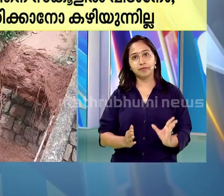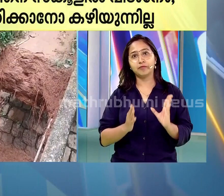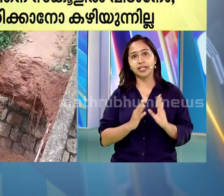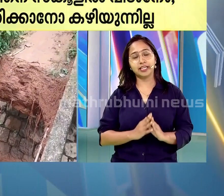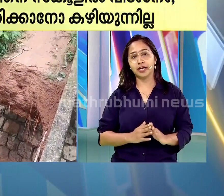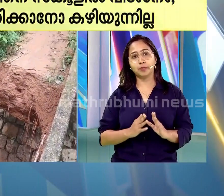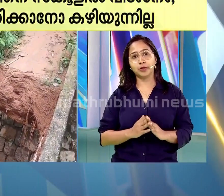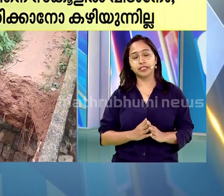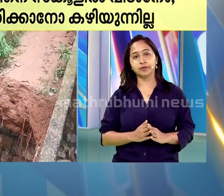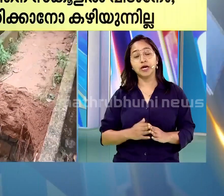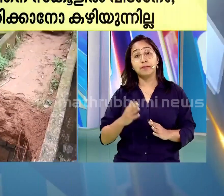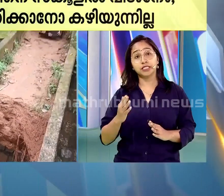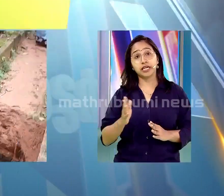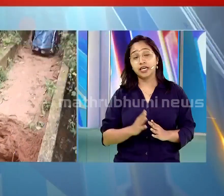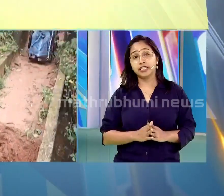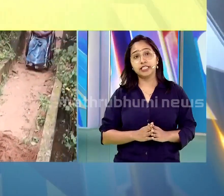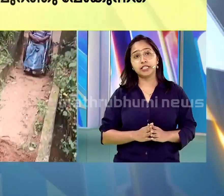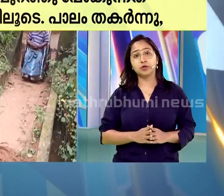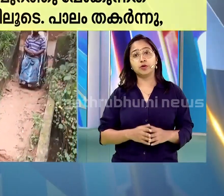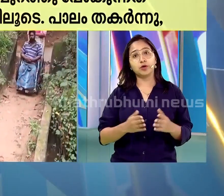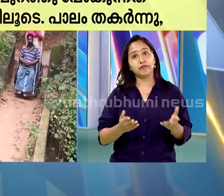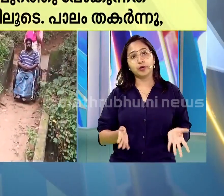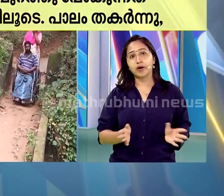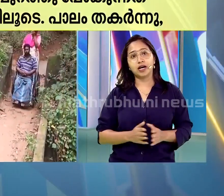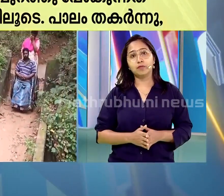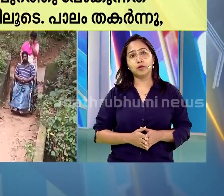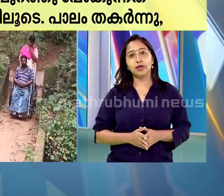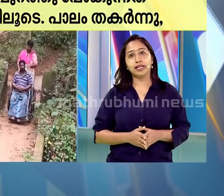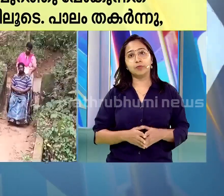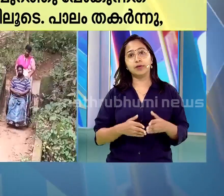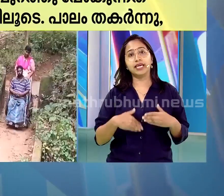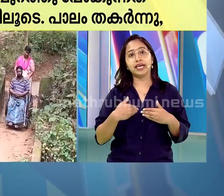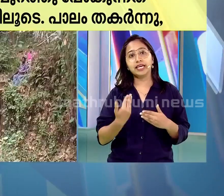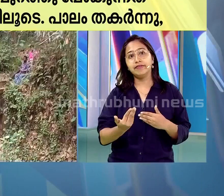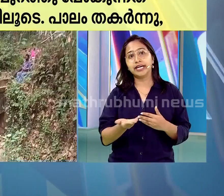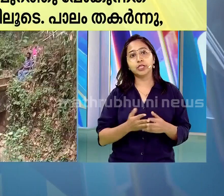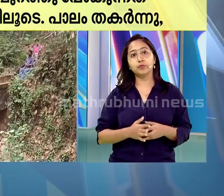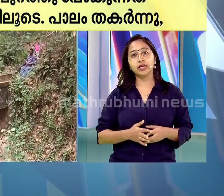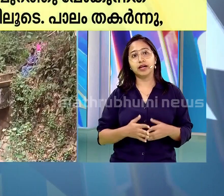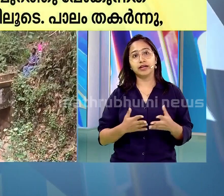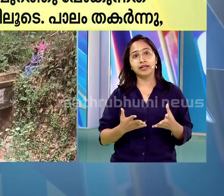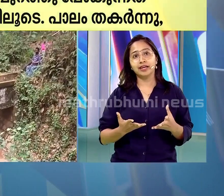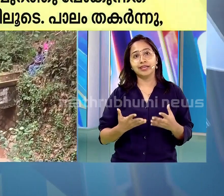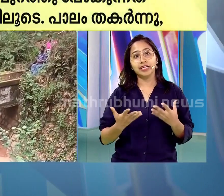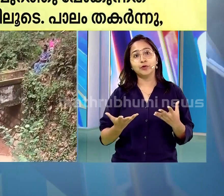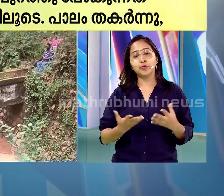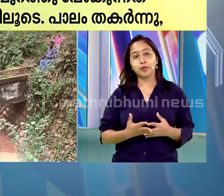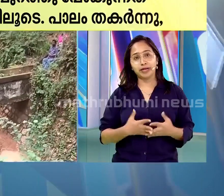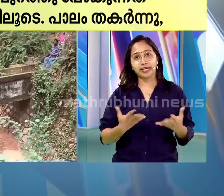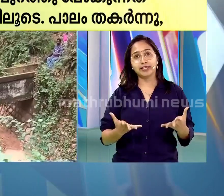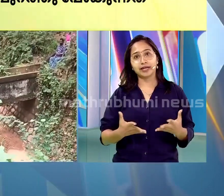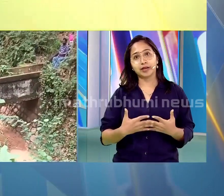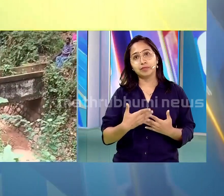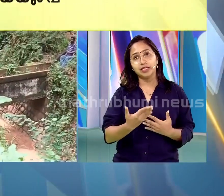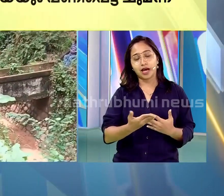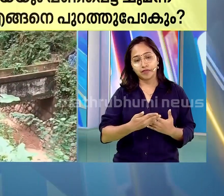പാലം വഴി തന്നെയാണ് പോയിരുന്നതും പക്ഷേ തിരിച്ചെത്തുമ്പോൾ അവിടെ ഒരു പാലം പോലും ഇല്ല മുമ്പിലേക്ക് എങ്ങനെ വീടെത്തും എന്നാണ് ഈ കുടുംബം